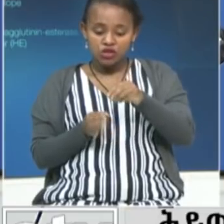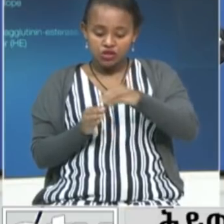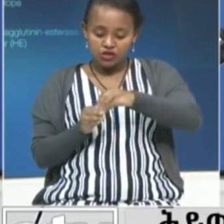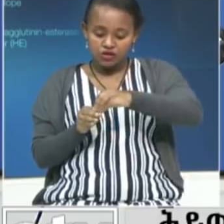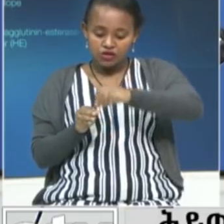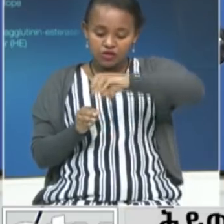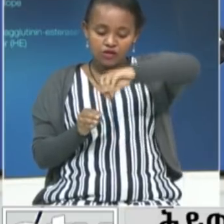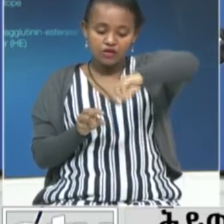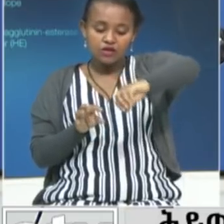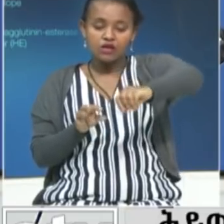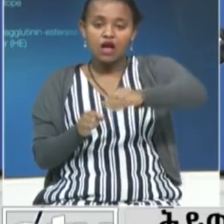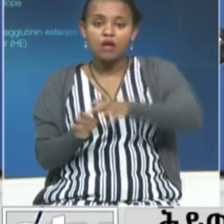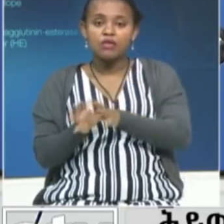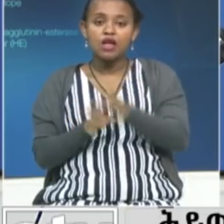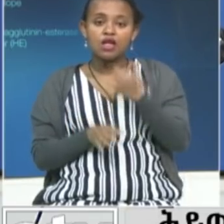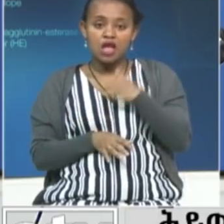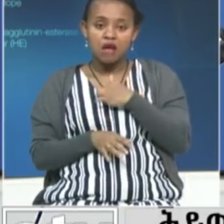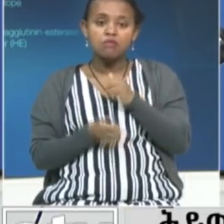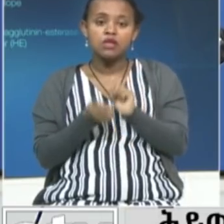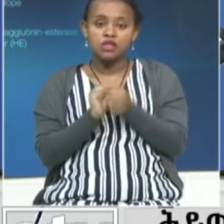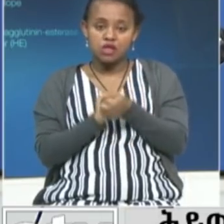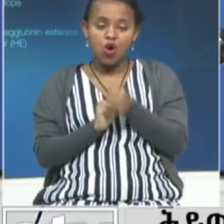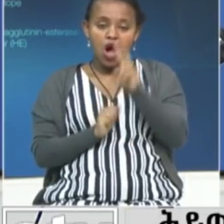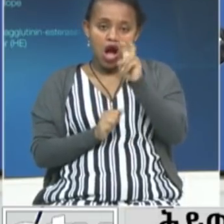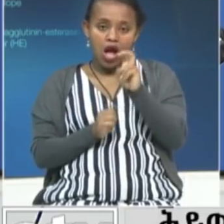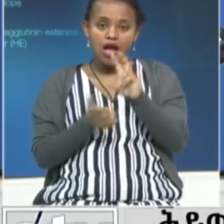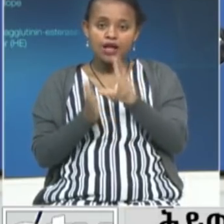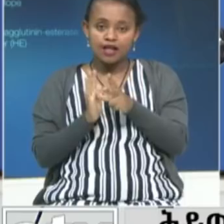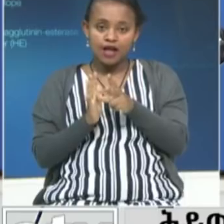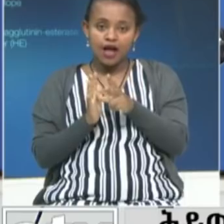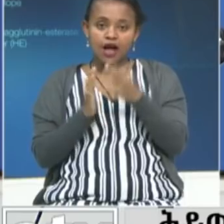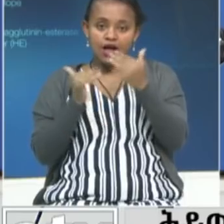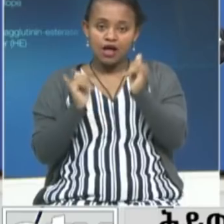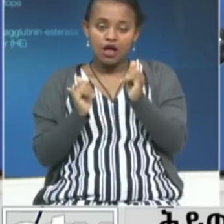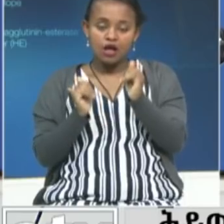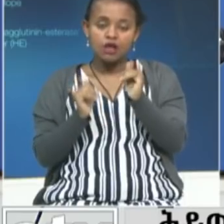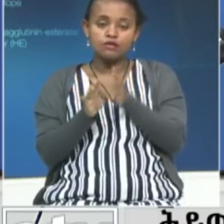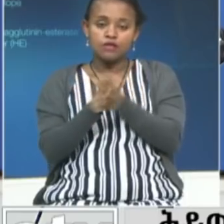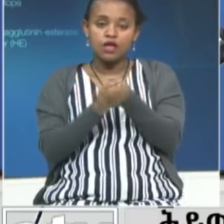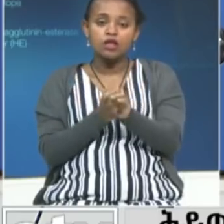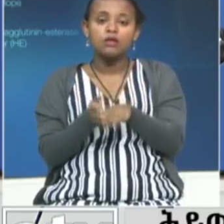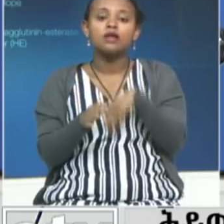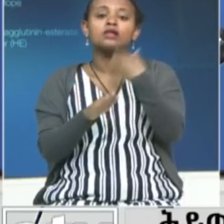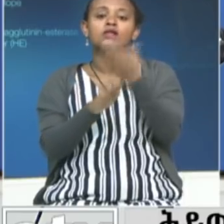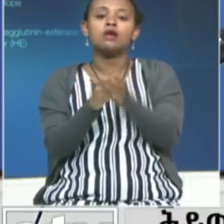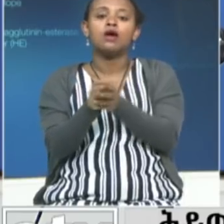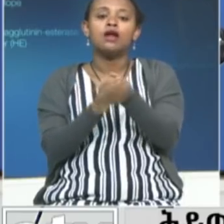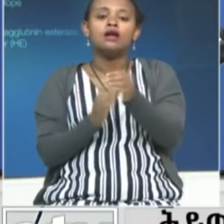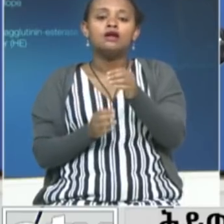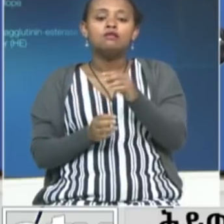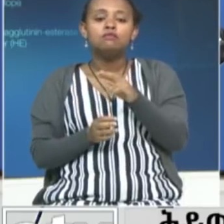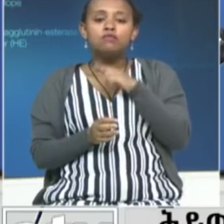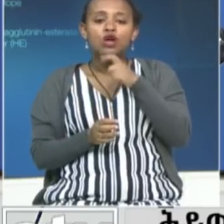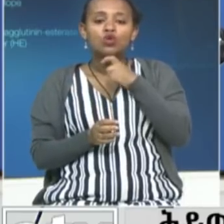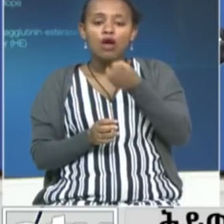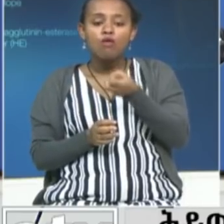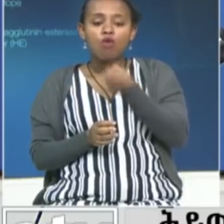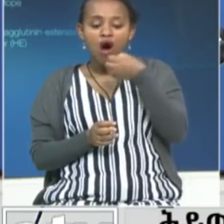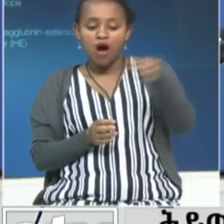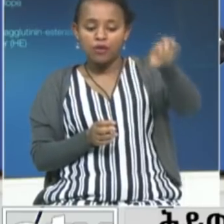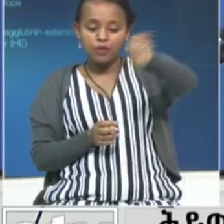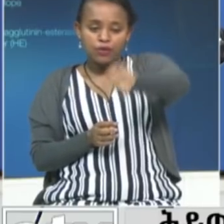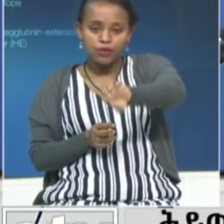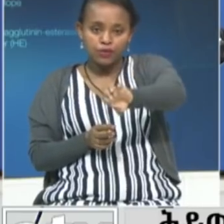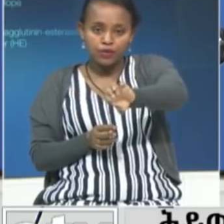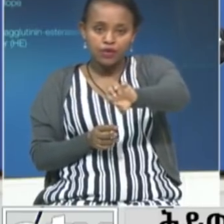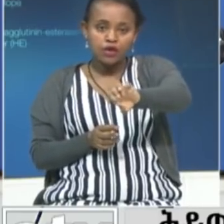አጥበናት ከዛም እኛም በዛው ወደም 20 ደቂቃ ያክል ሳጥበን ከዛም በኋላ ተለቃልጠን ብረቱ ላይ ማፈሰል ዘክተ